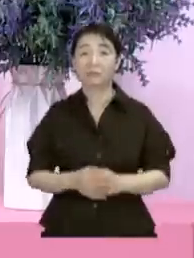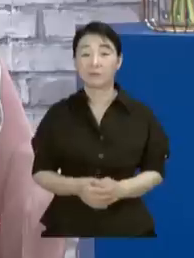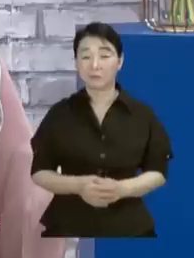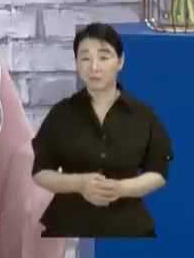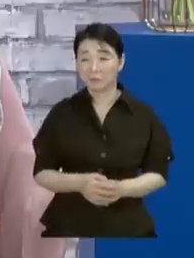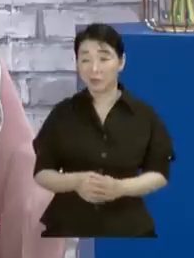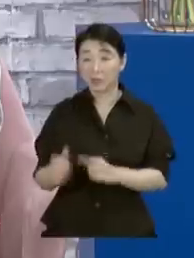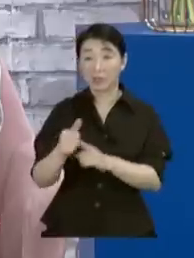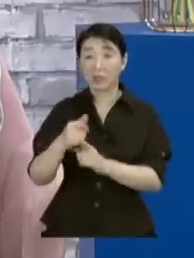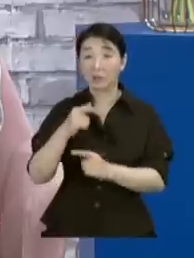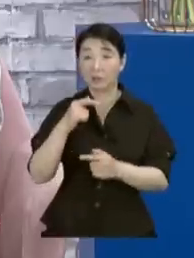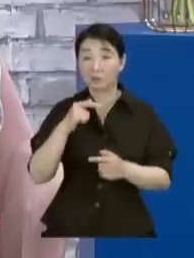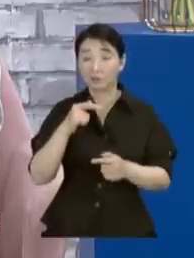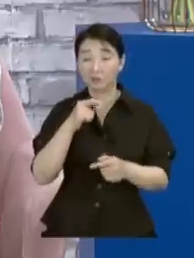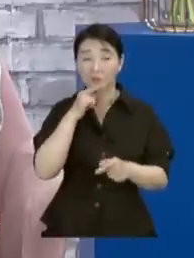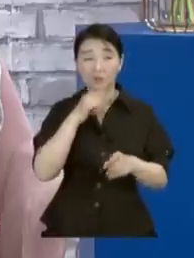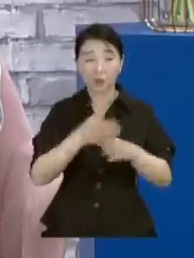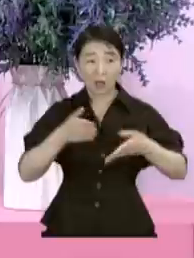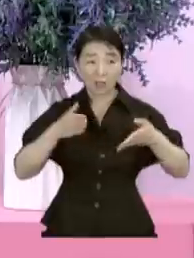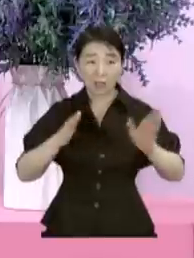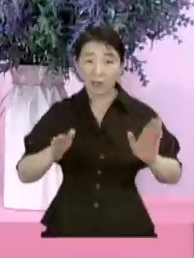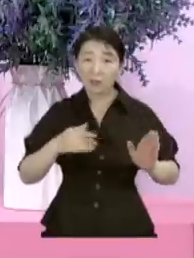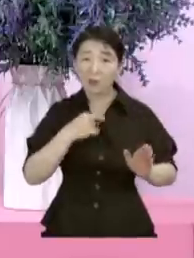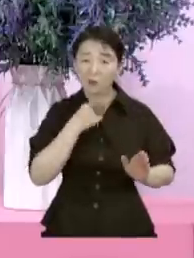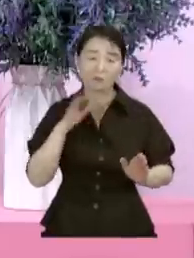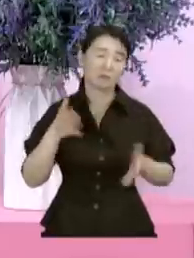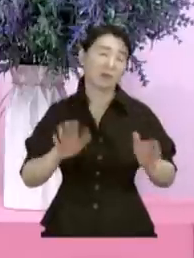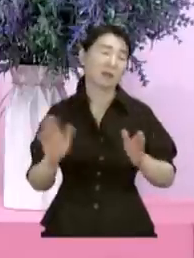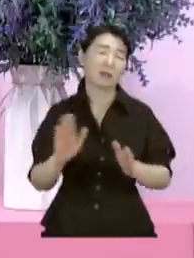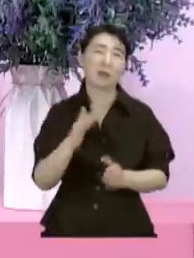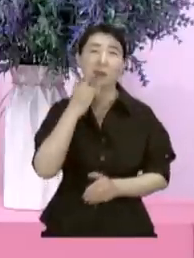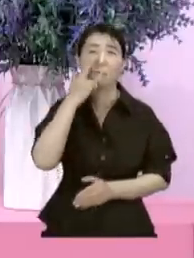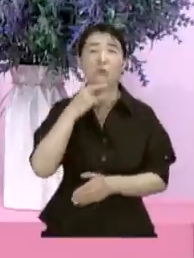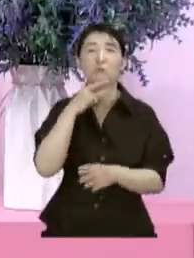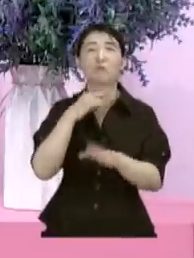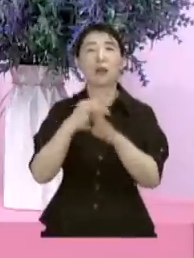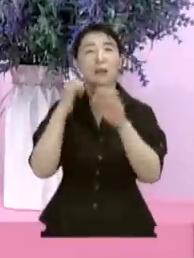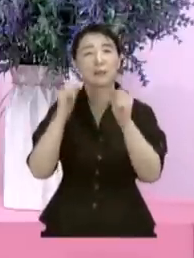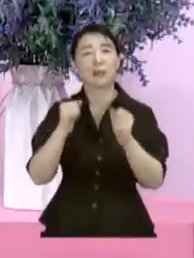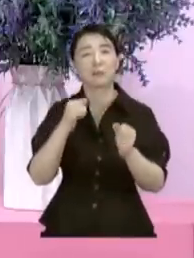게 아니잖아요. 부모님이 북한에 계셨기 때문에 북한에서